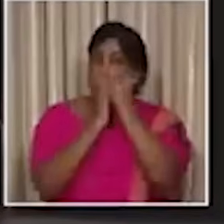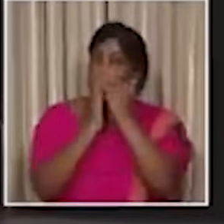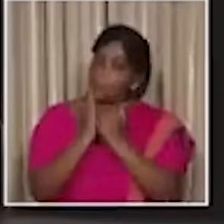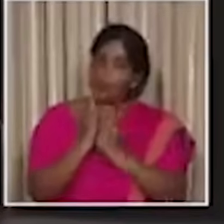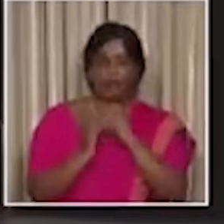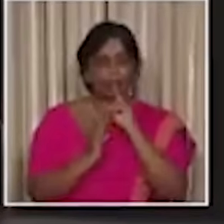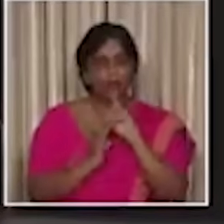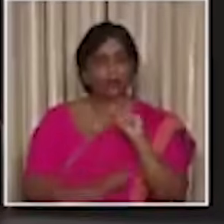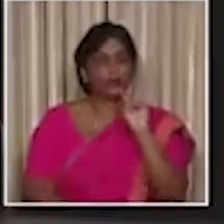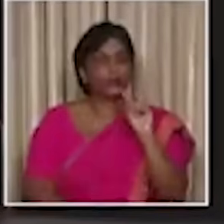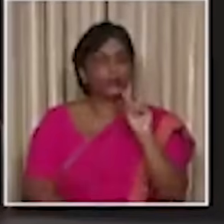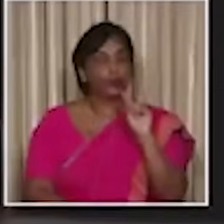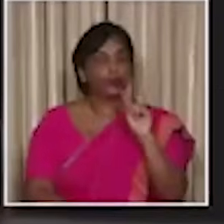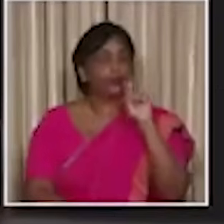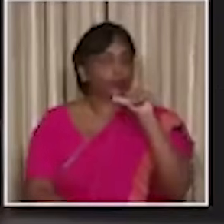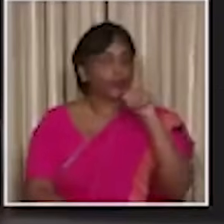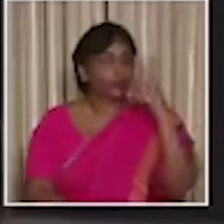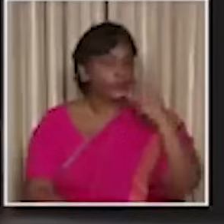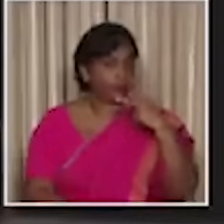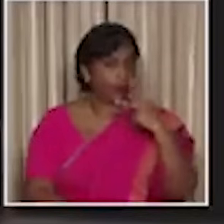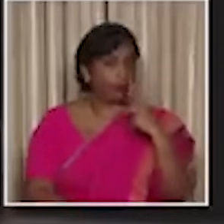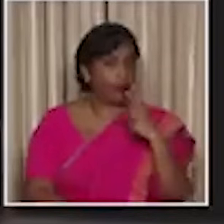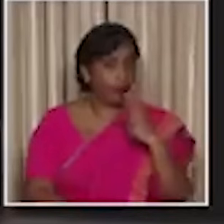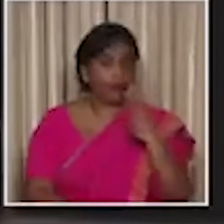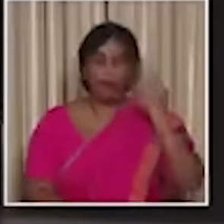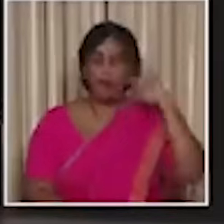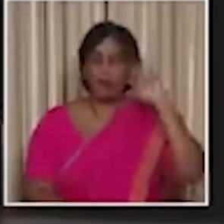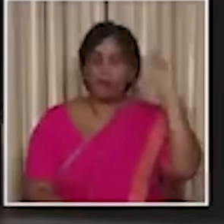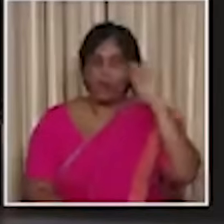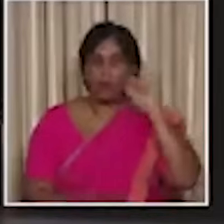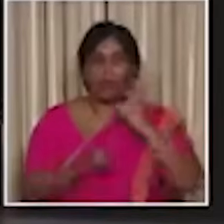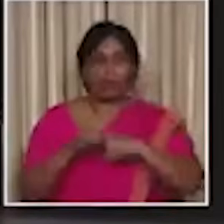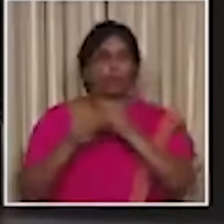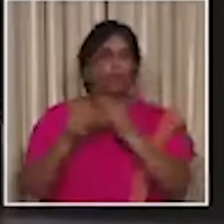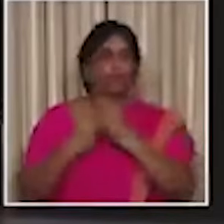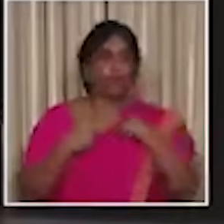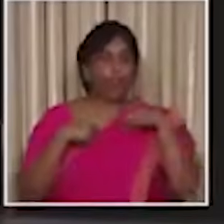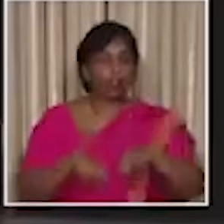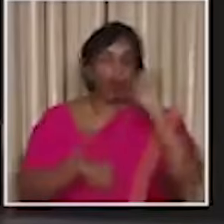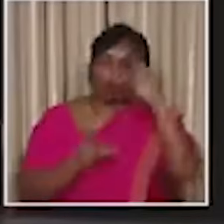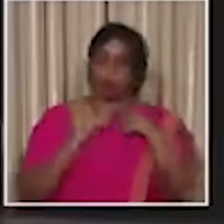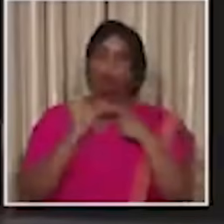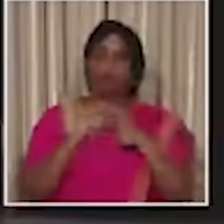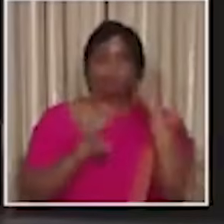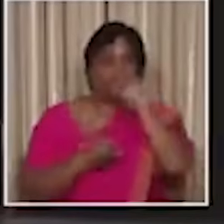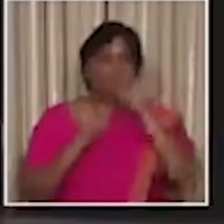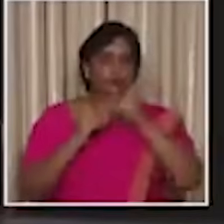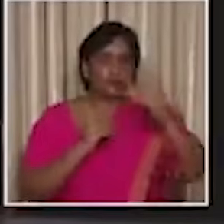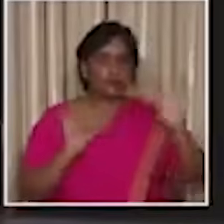මේ 21-27-2 යටතේ මේ ඊයේ හවස තමයි මේ ප්‍රශ්නේ ආවේ හැබැයි අද උදේ උත්තර දෙනවා මාස ගණන් ඉන්නේ